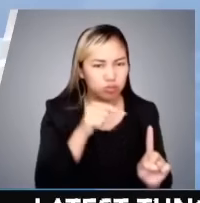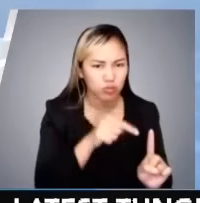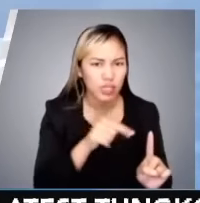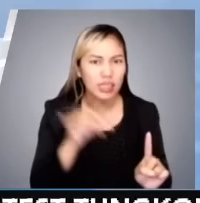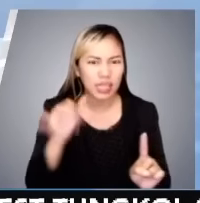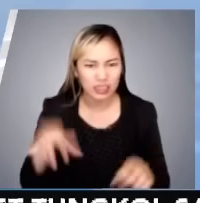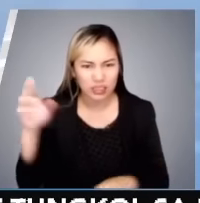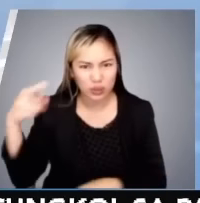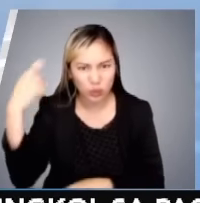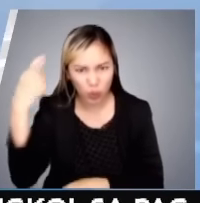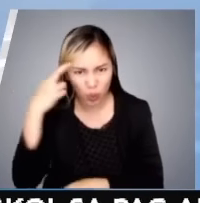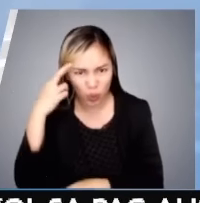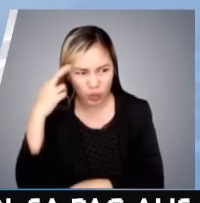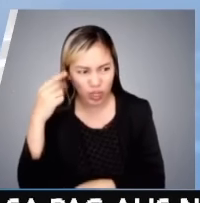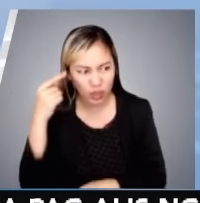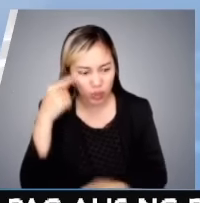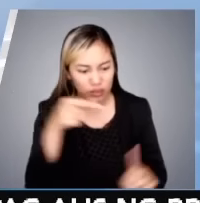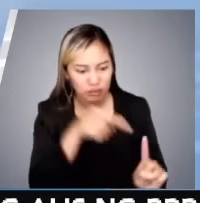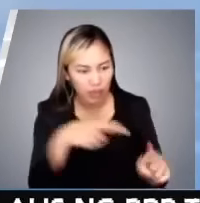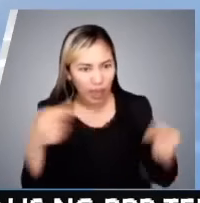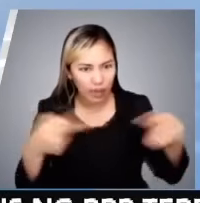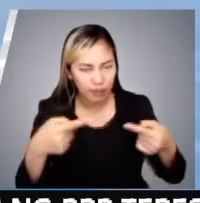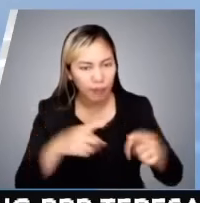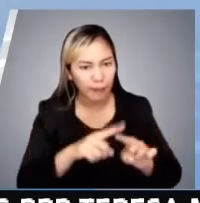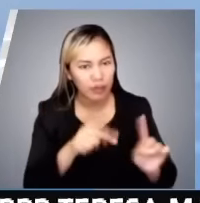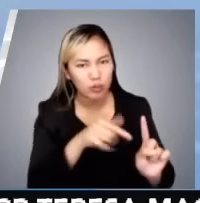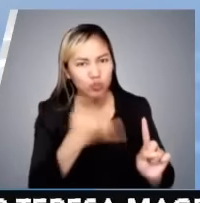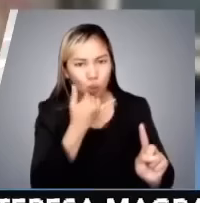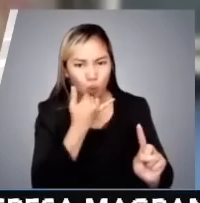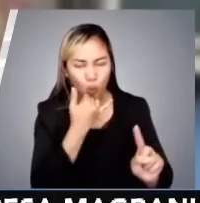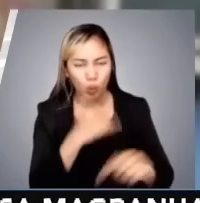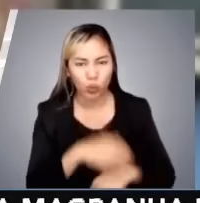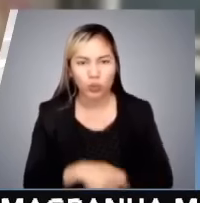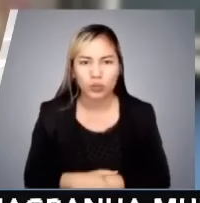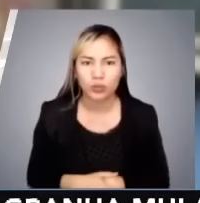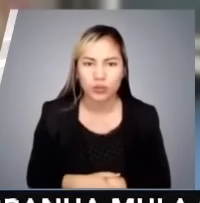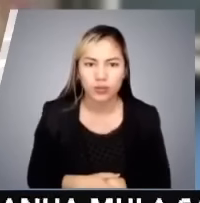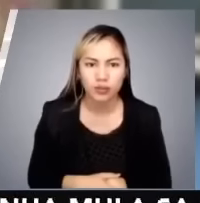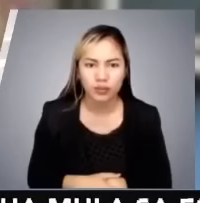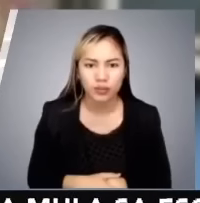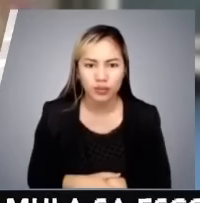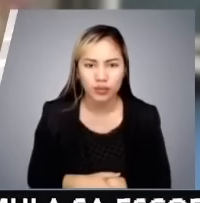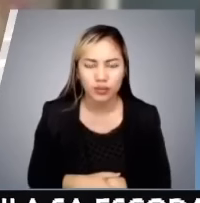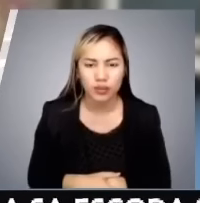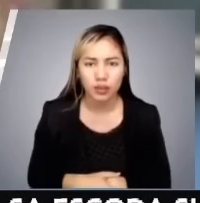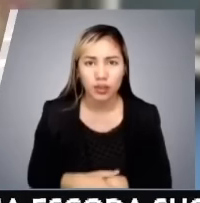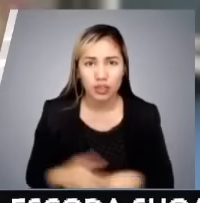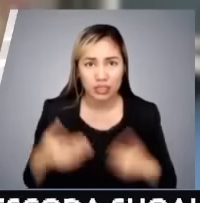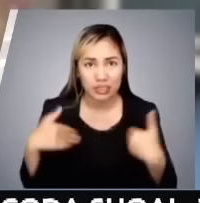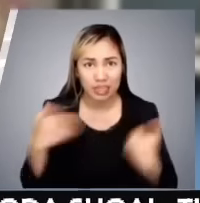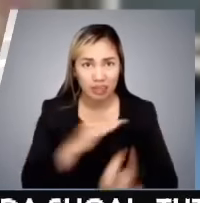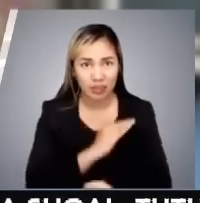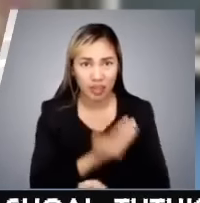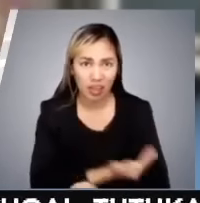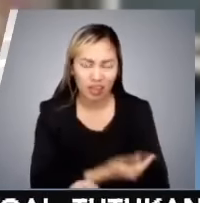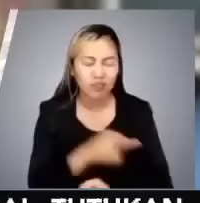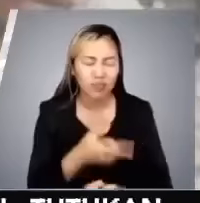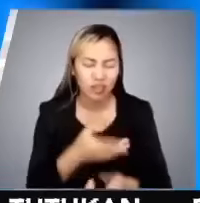ang ID Nakatakda namang isal k siling ang Menor De Edad na nakasaksi sa